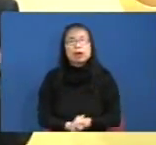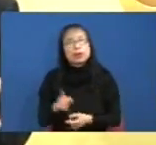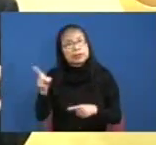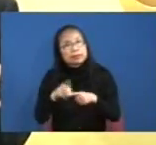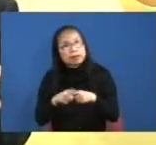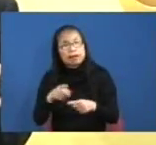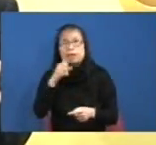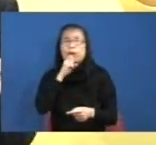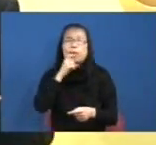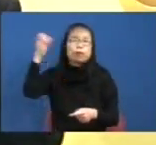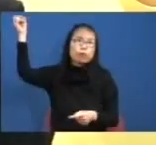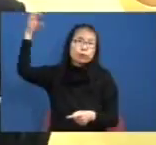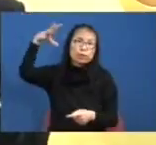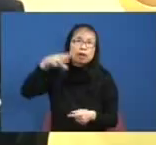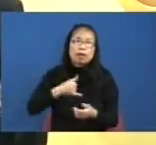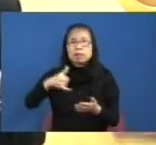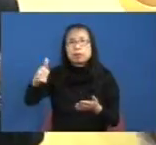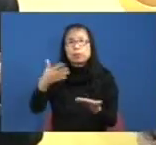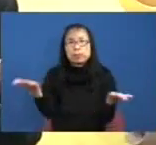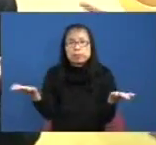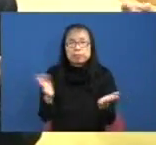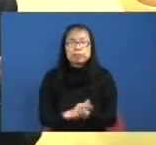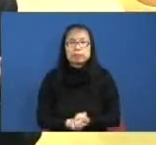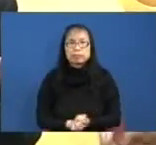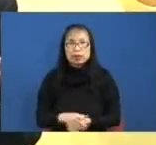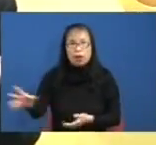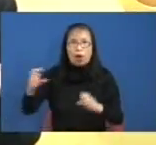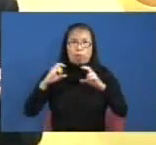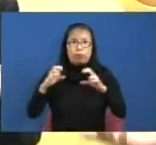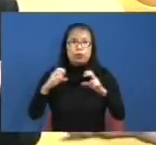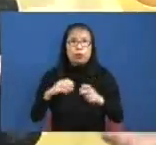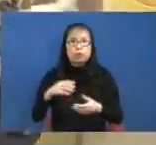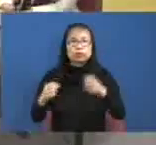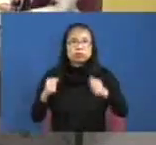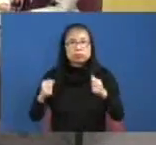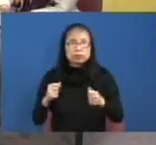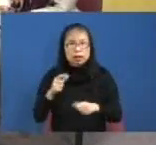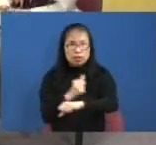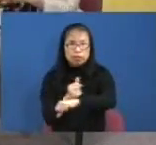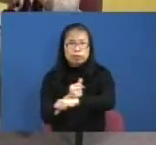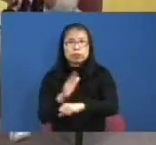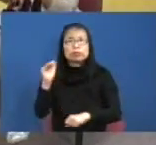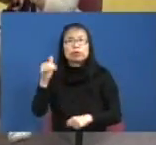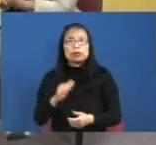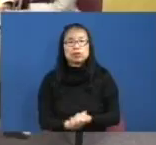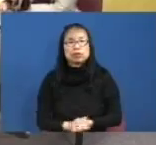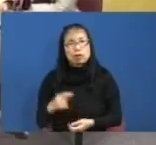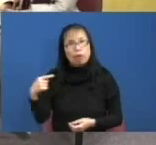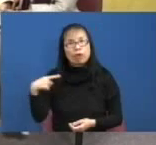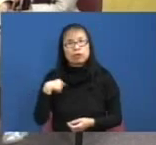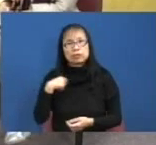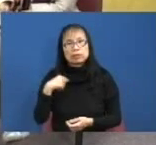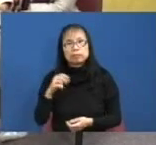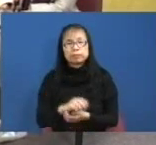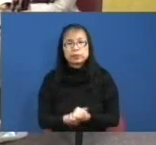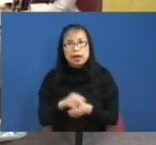如果有輻射嘅話，你走去邊咧？ 係咯，搭十分鐘車就去到香港島啦。咁你又話點算好咧？所以我覺得應該係宏觀